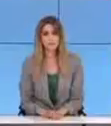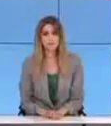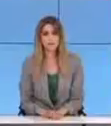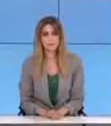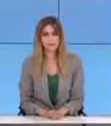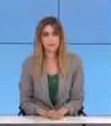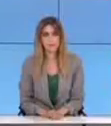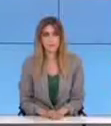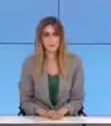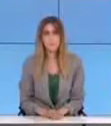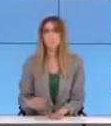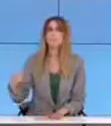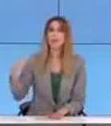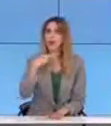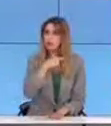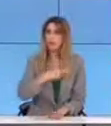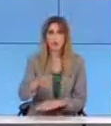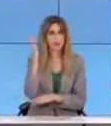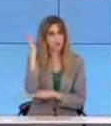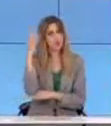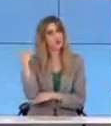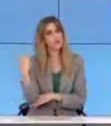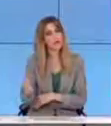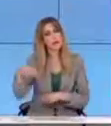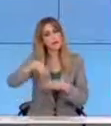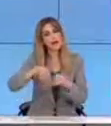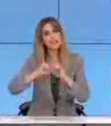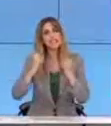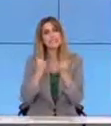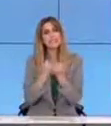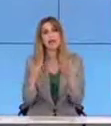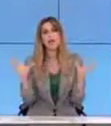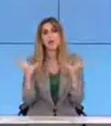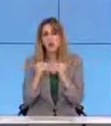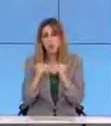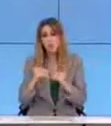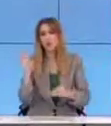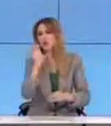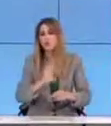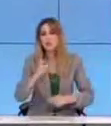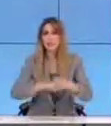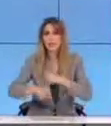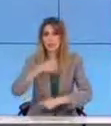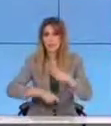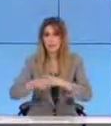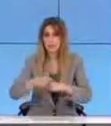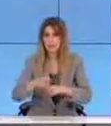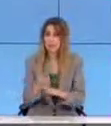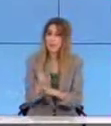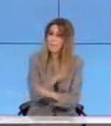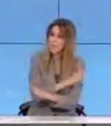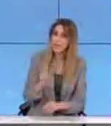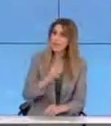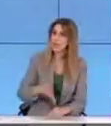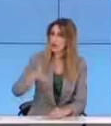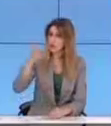Παρακολουθήσαμε λοιπόν την ομιλία του Πρωθυπουργού στο συνέδριο του ΣΕΤΕ. Νωρίτερα μίλησε στο συνέδριο ο Πρόεδρος της Νέας Δημοκρατίας, ο οποίος παρουσίασε το σχέδιο